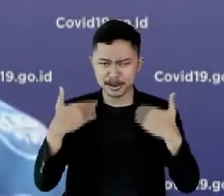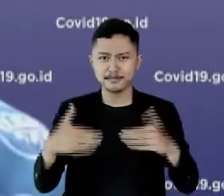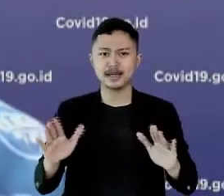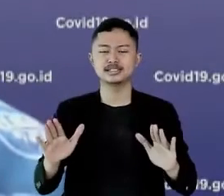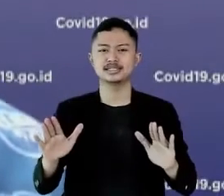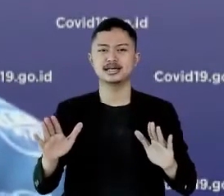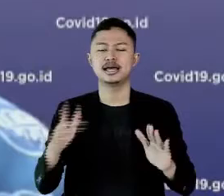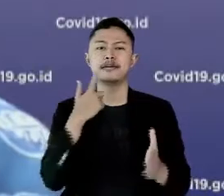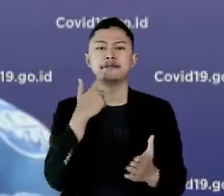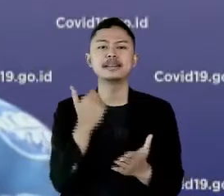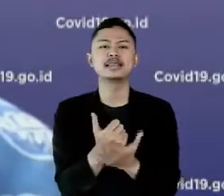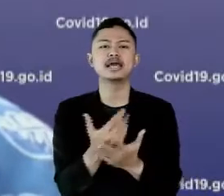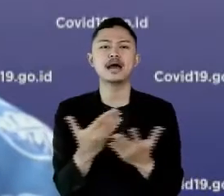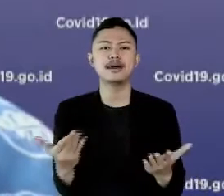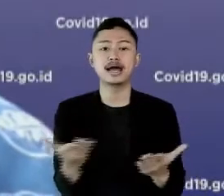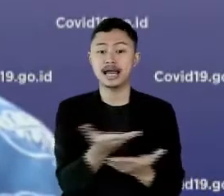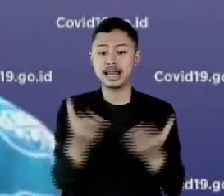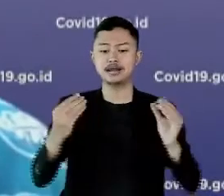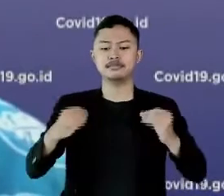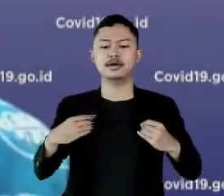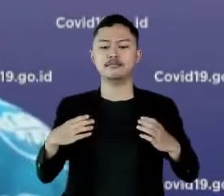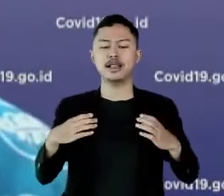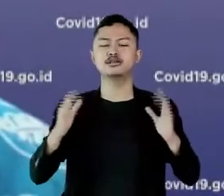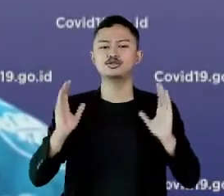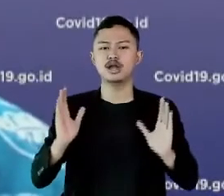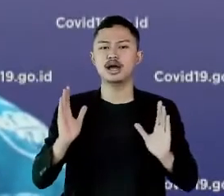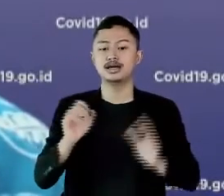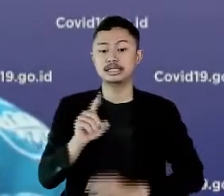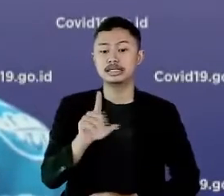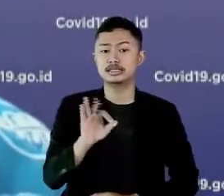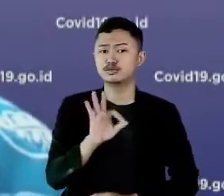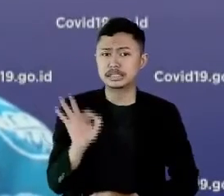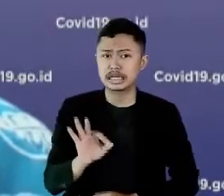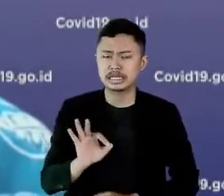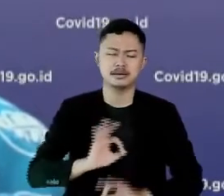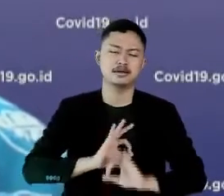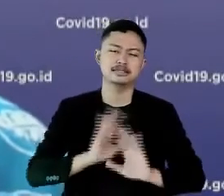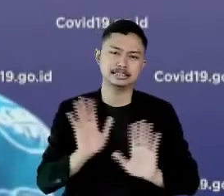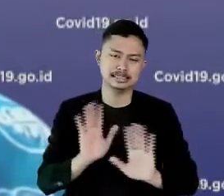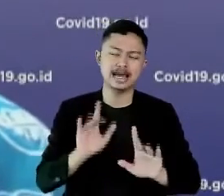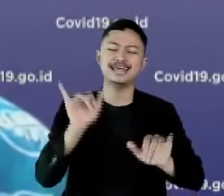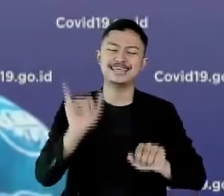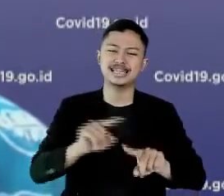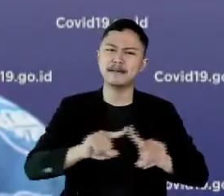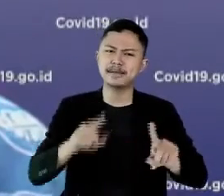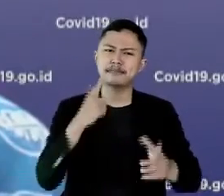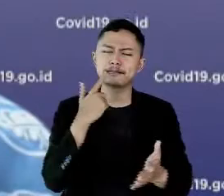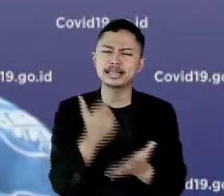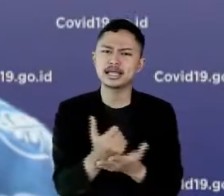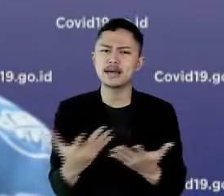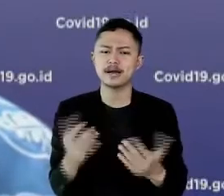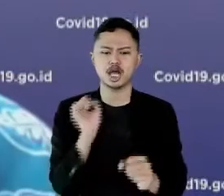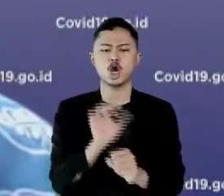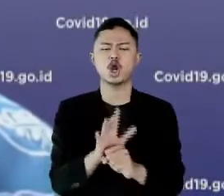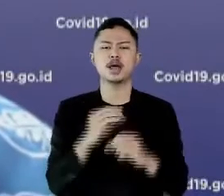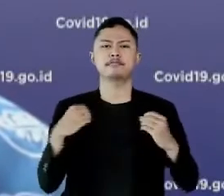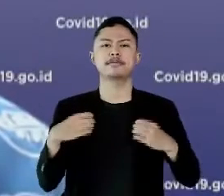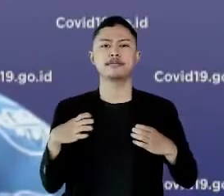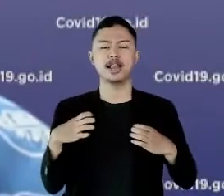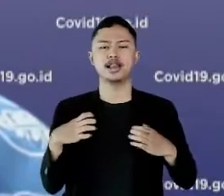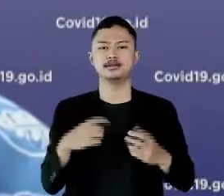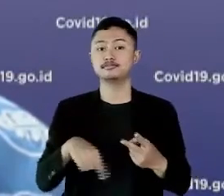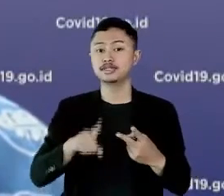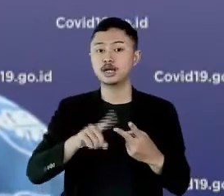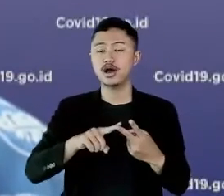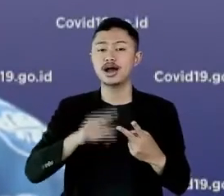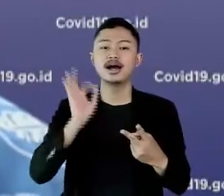kita punya ada kekebalan, meskipun nggak 100%, tapi ada kekebalan terhadap COVID-19, dan kita risiko untuk